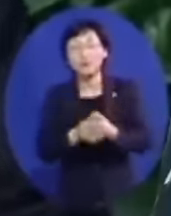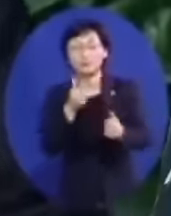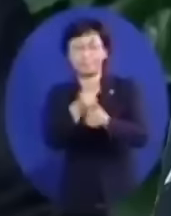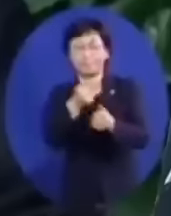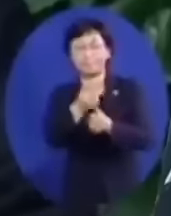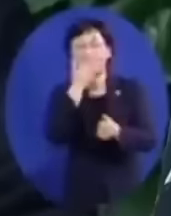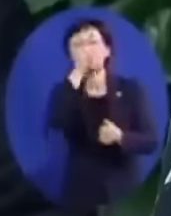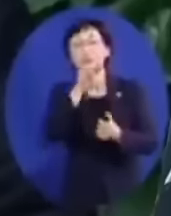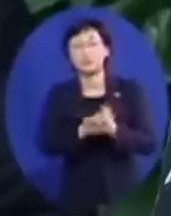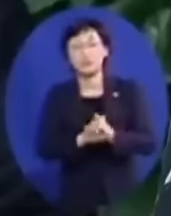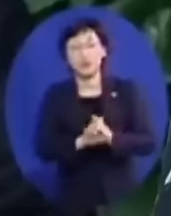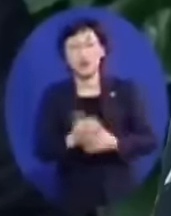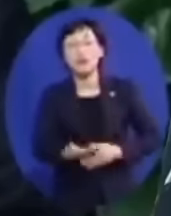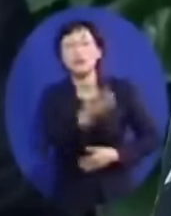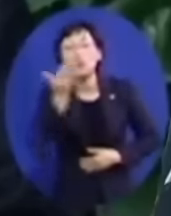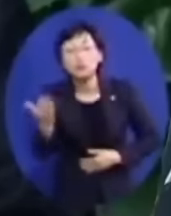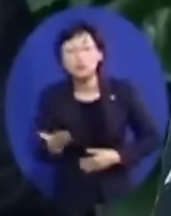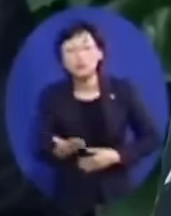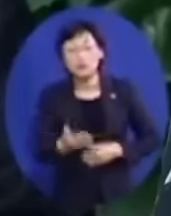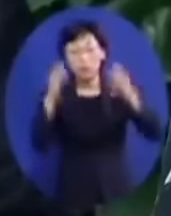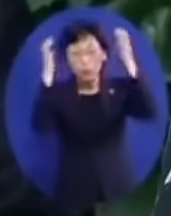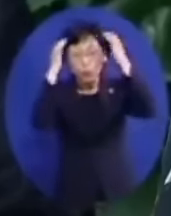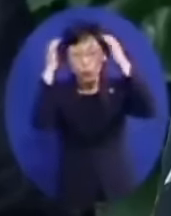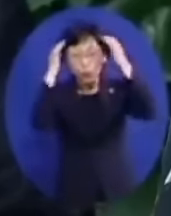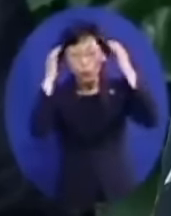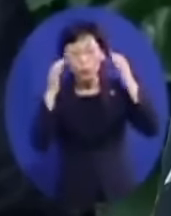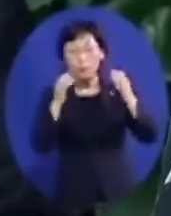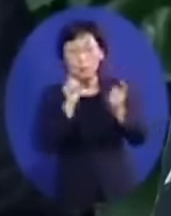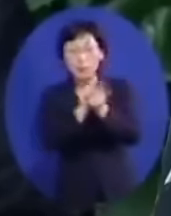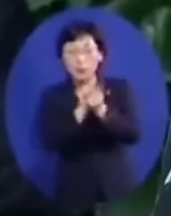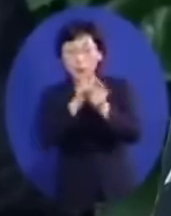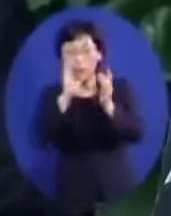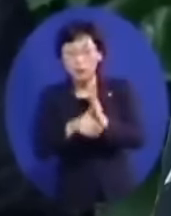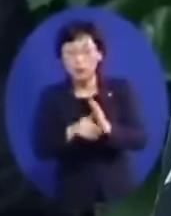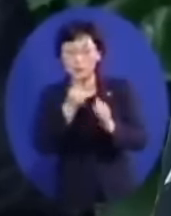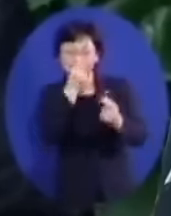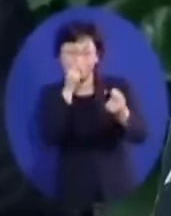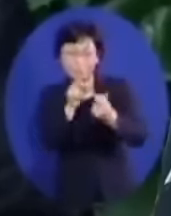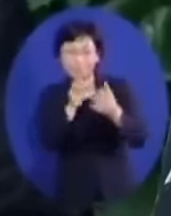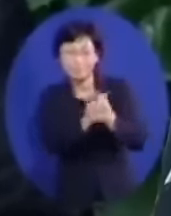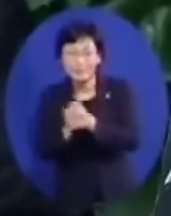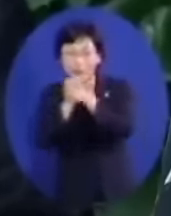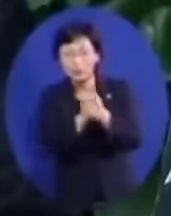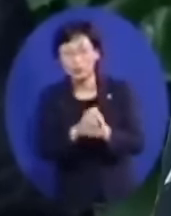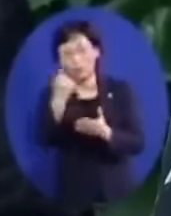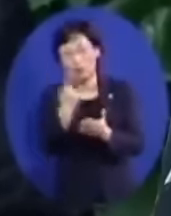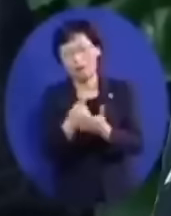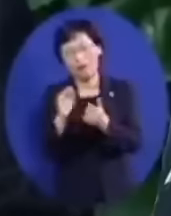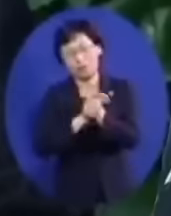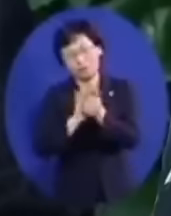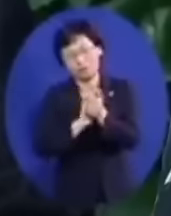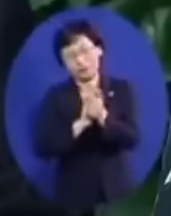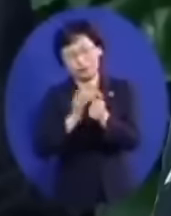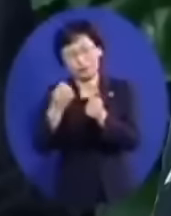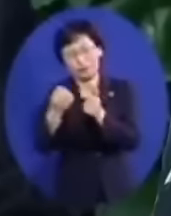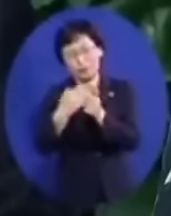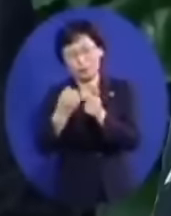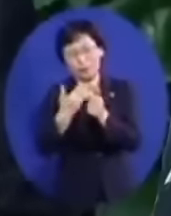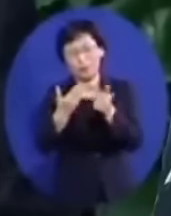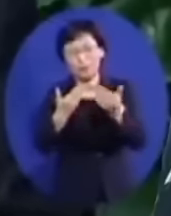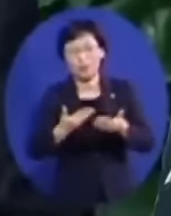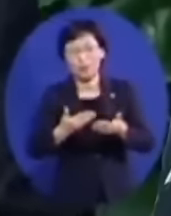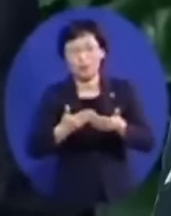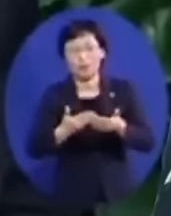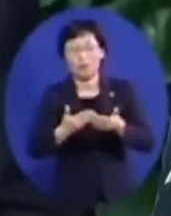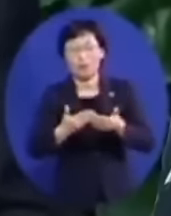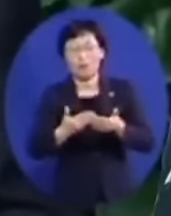있다는 것입니다. 여러분이 고통을 당할 때 친한 친구가 와서 여러 말로 위로해주면 굉장한 도움을 받는